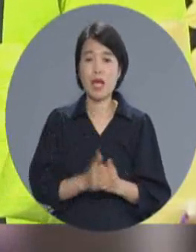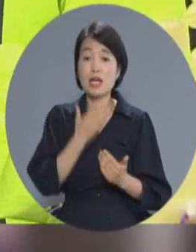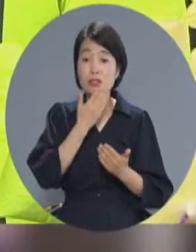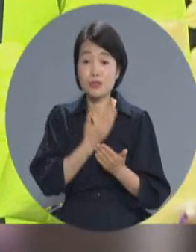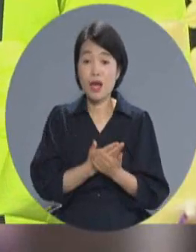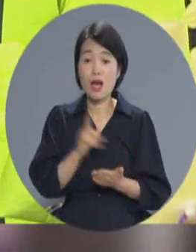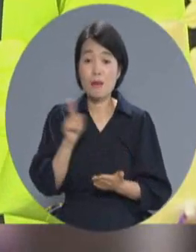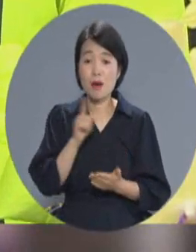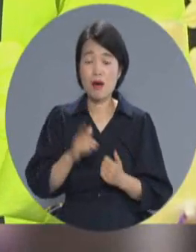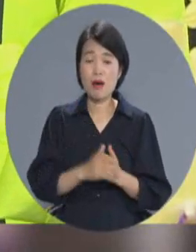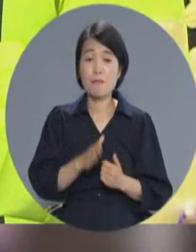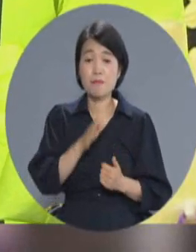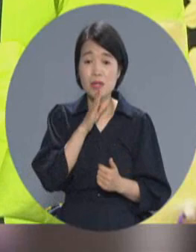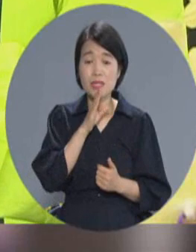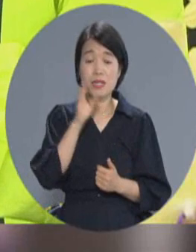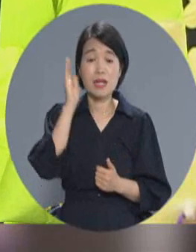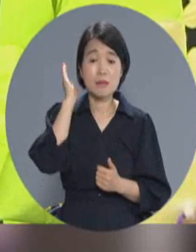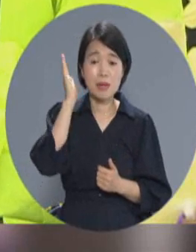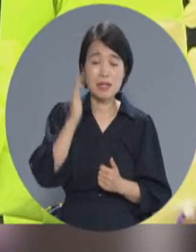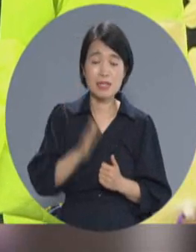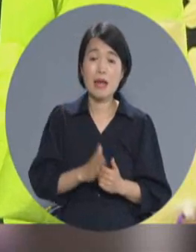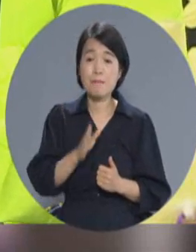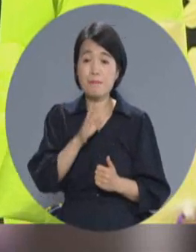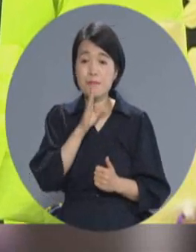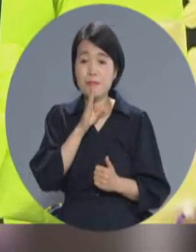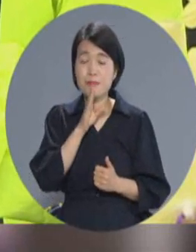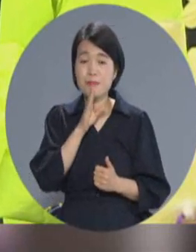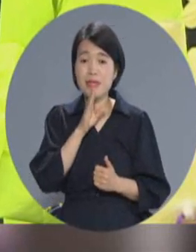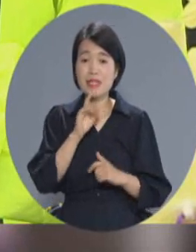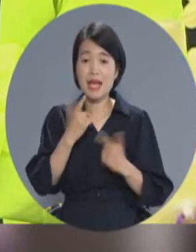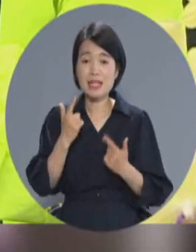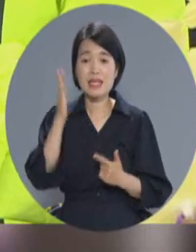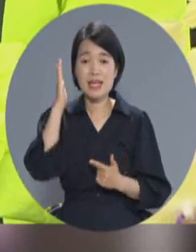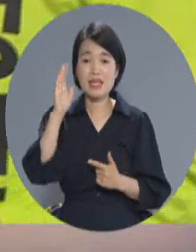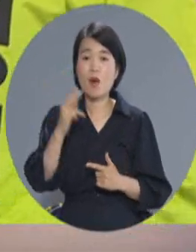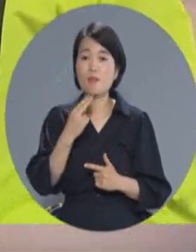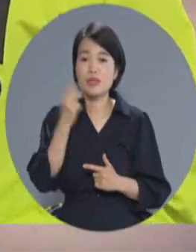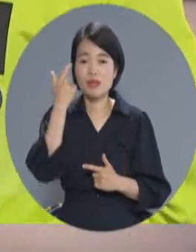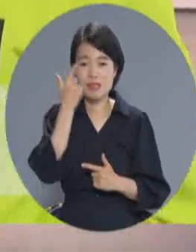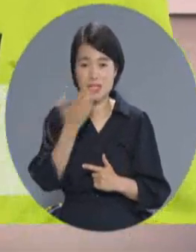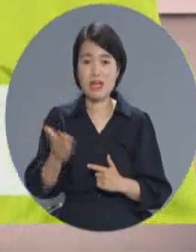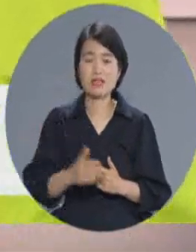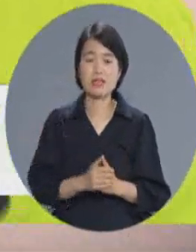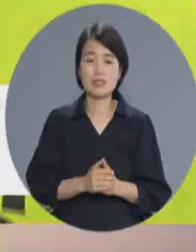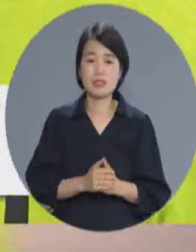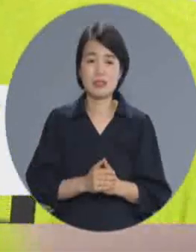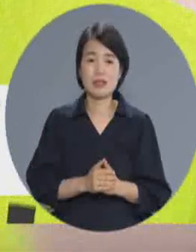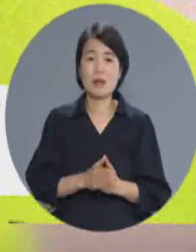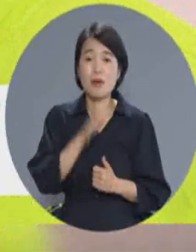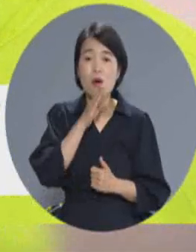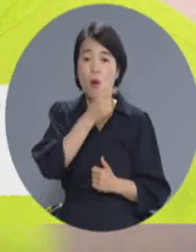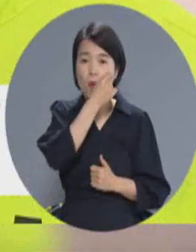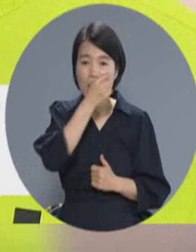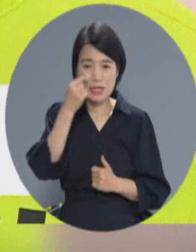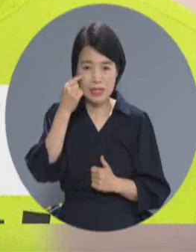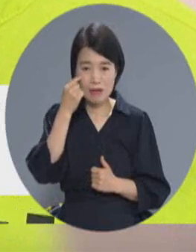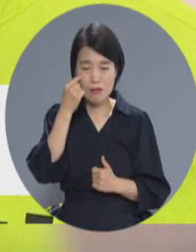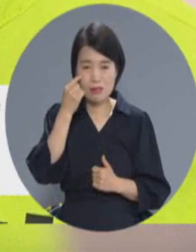것은 팩트를 얘기하느냐, 팩트를 얘기하지 않았느냐의 여부이지, 팩트를 확인한 것